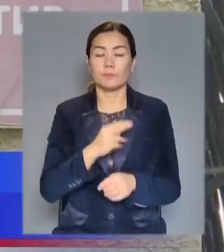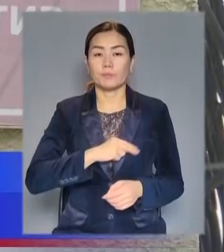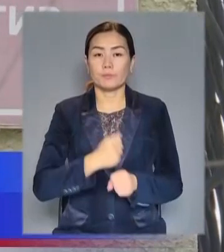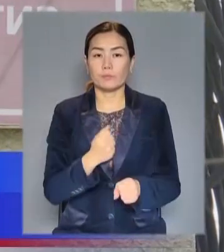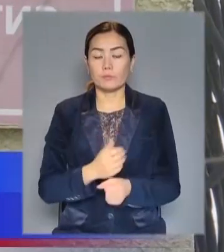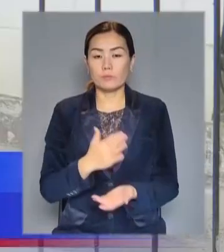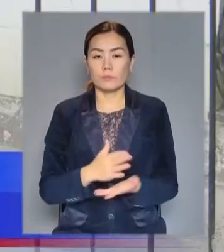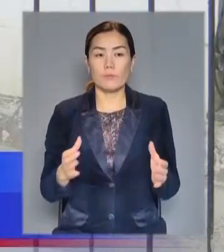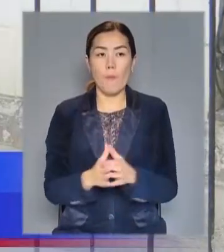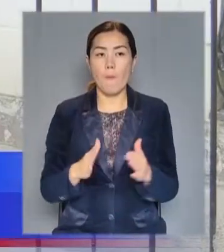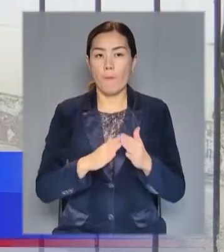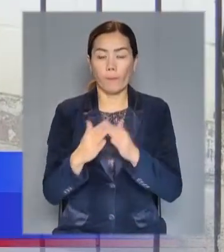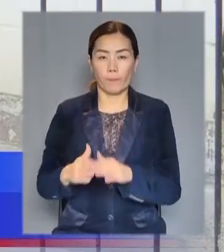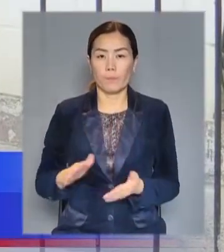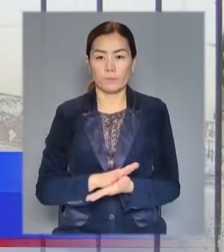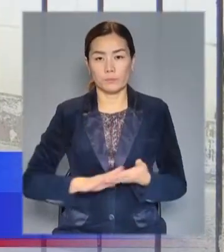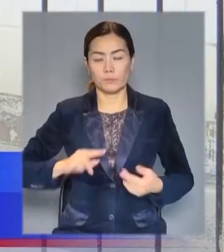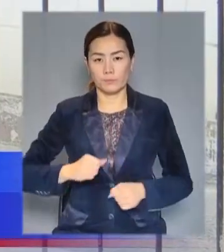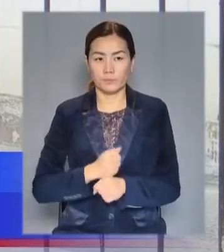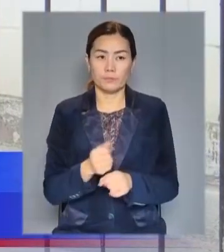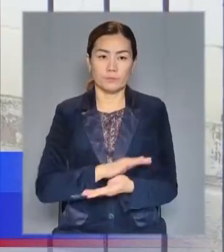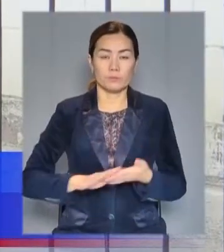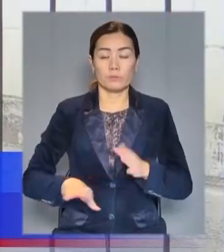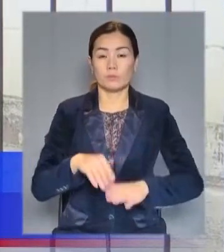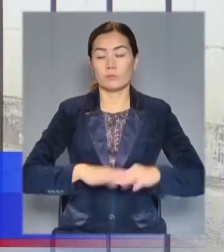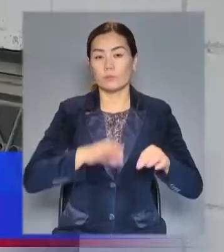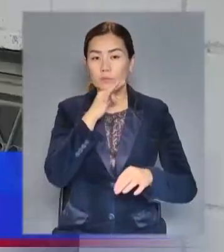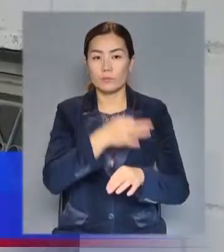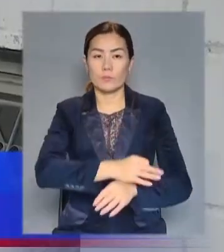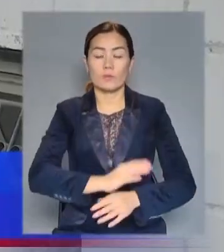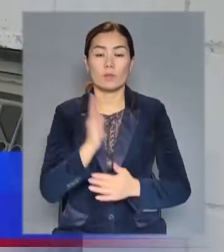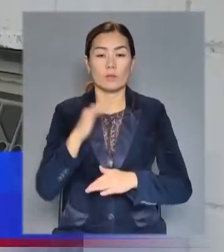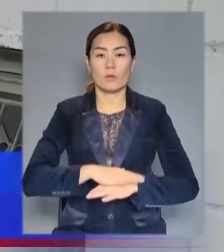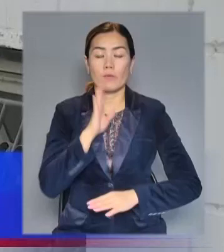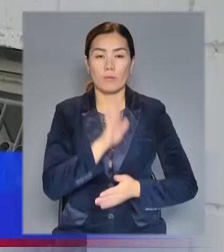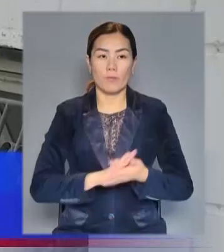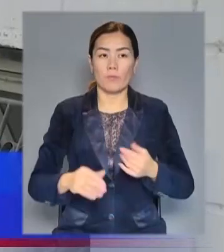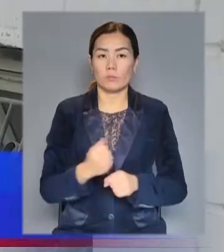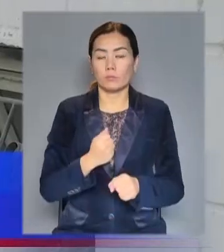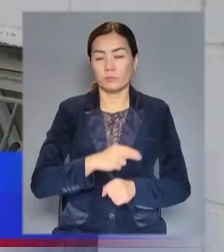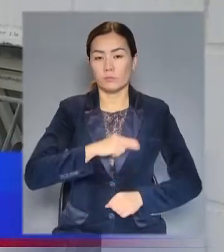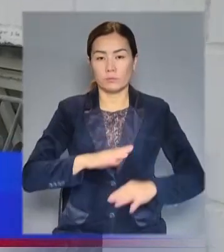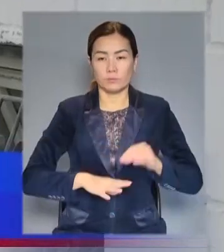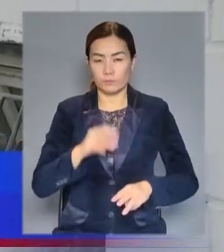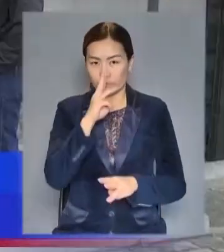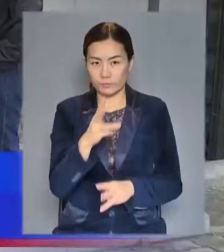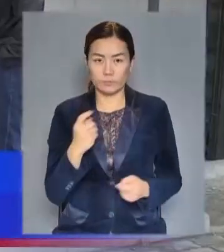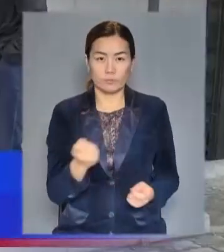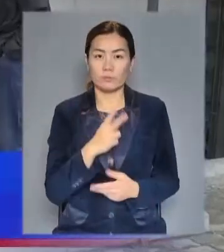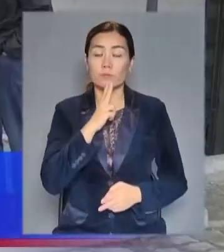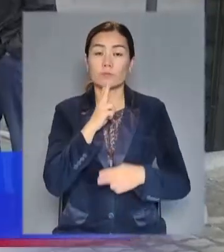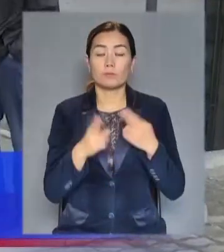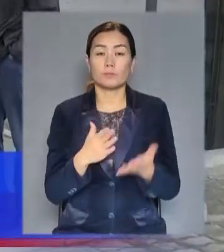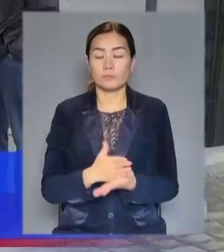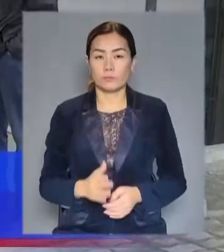қызметкерлері. Олар тұрғын үйлердегі тазалыққа, құбырларды жөндеуге жауапты. Күндіз-түні ауысыммен жұмыс істейтін жұмысшылар жалақымыз аз деп